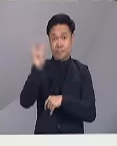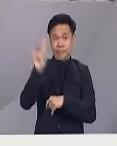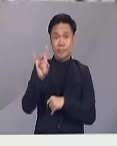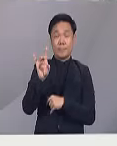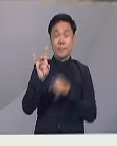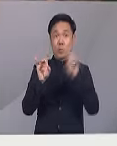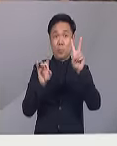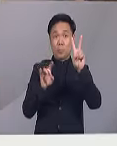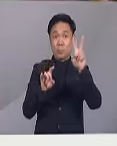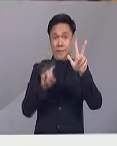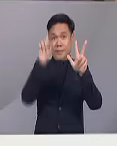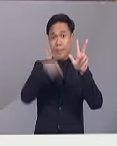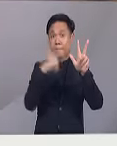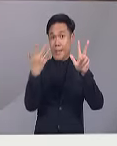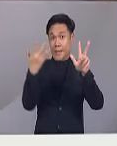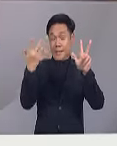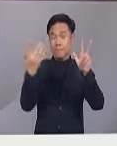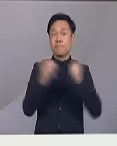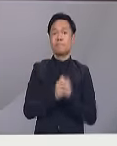Mei, sebanyak